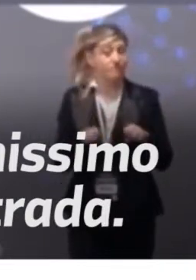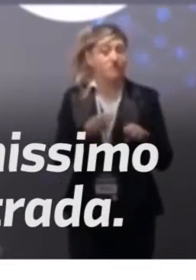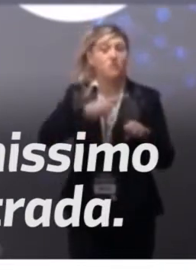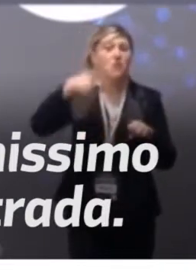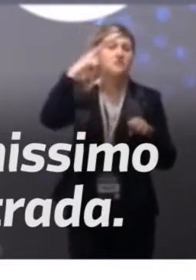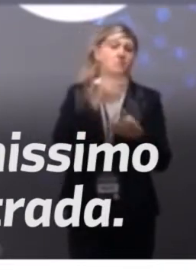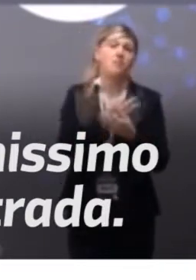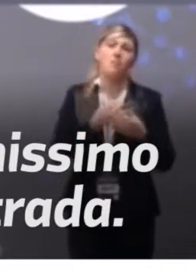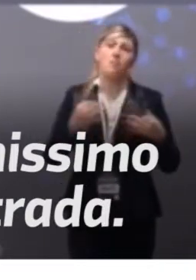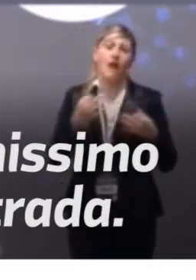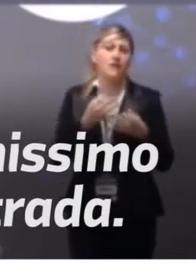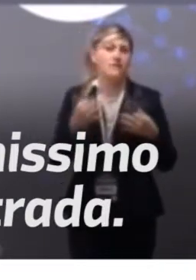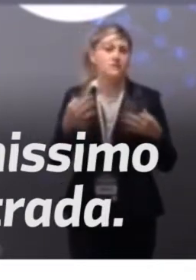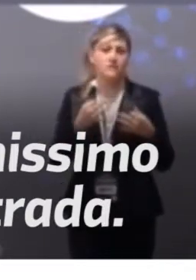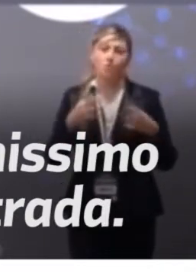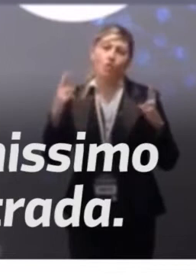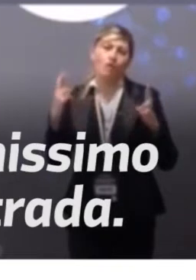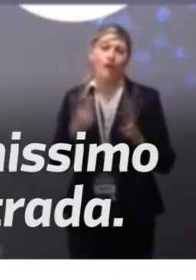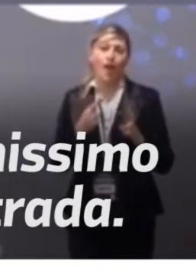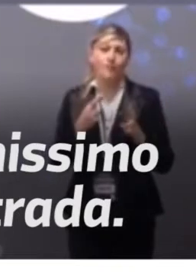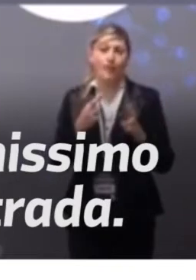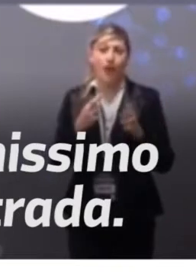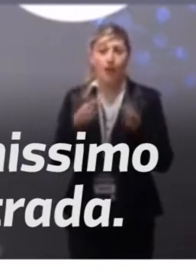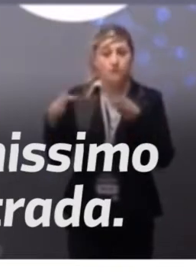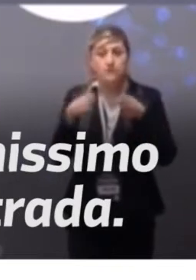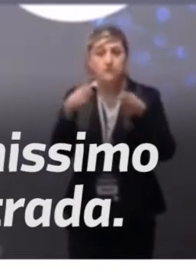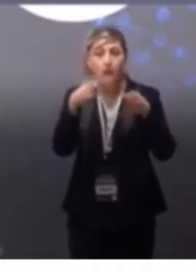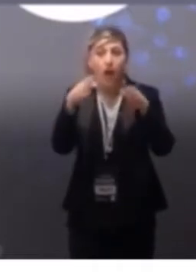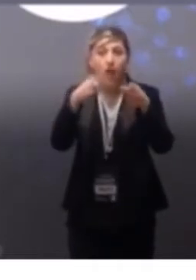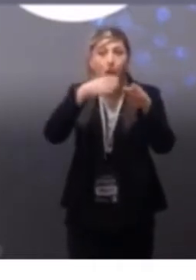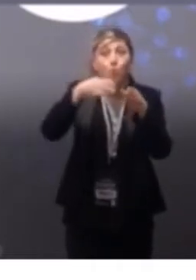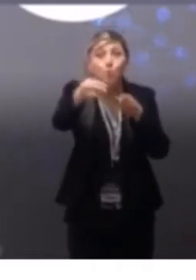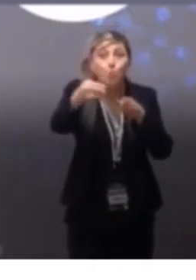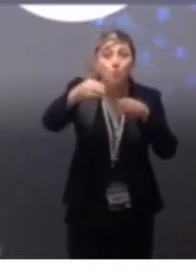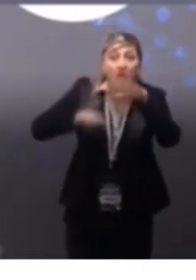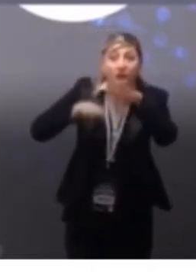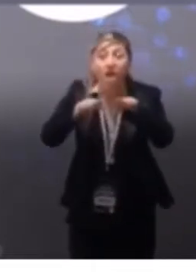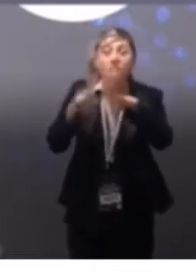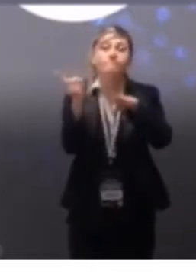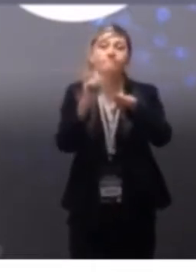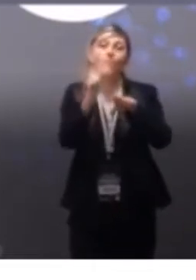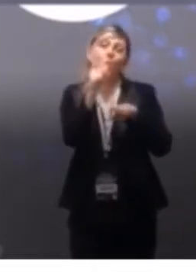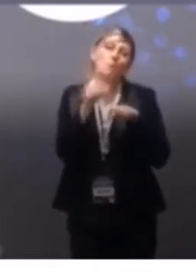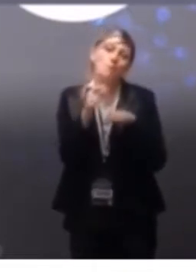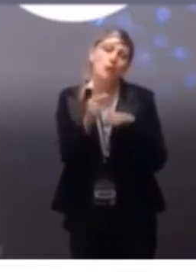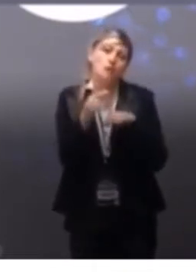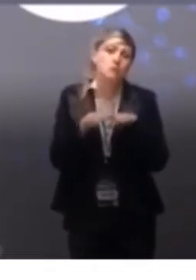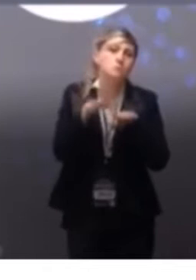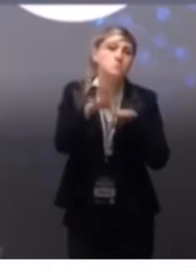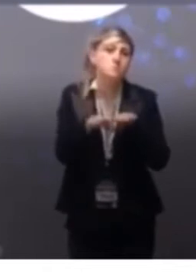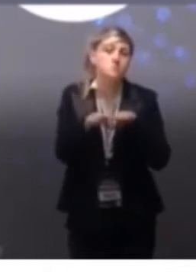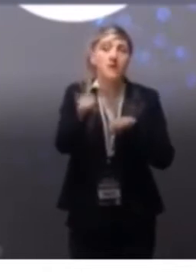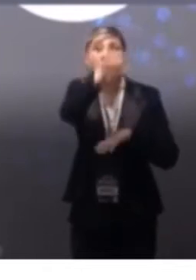la realtà che abbiamo fatto un pezzetto piccolo di strada l'italia non è un paese facile a